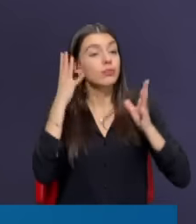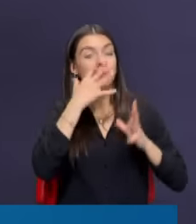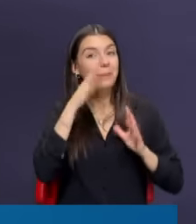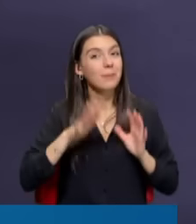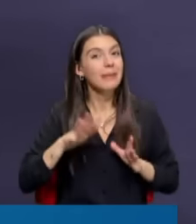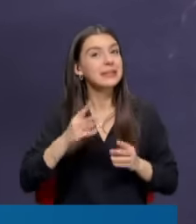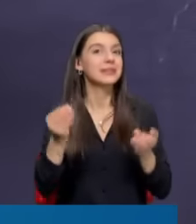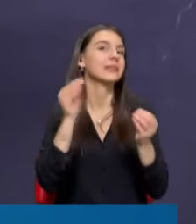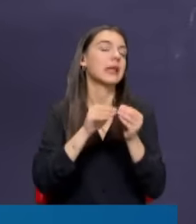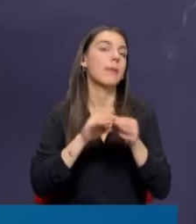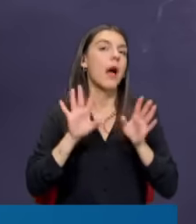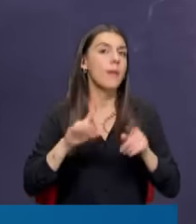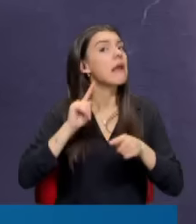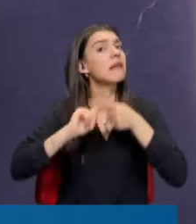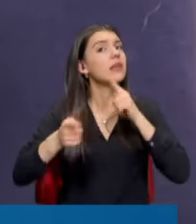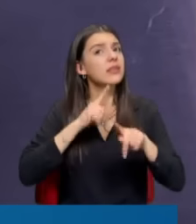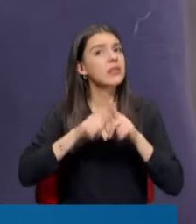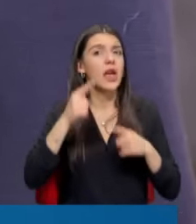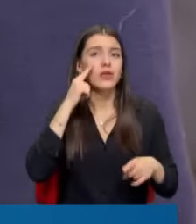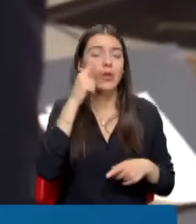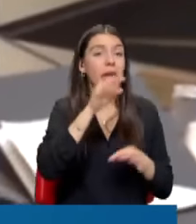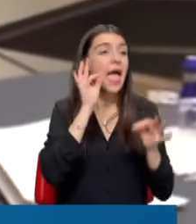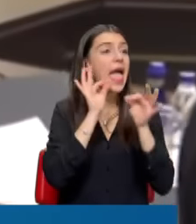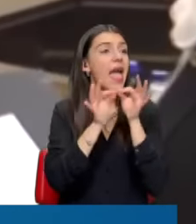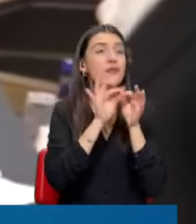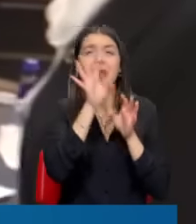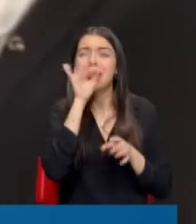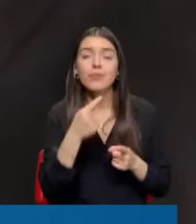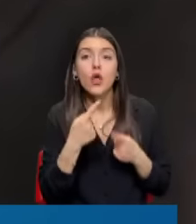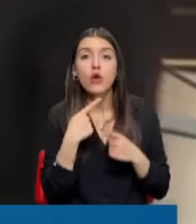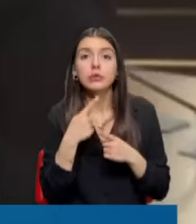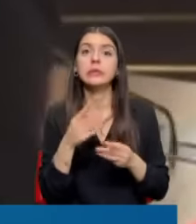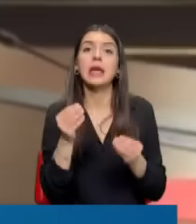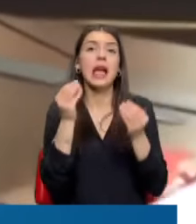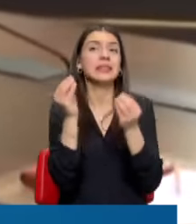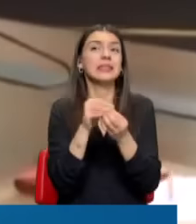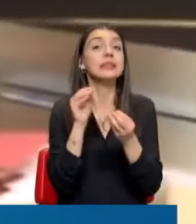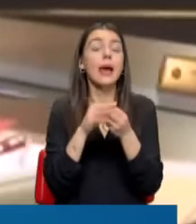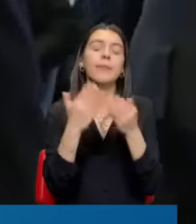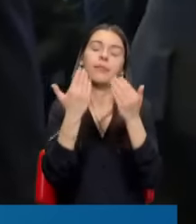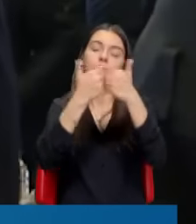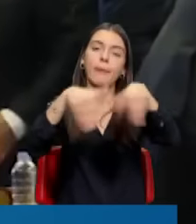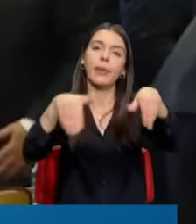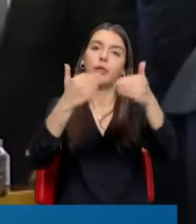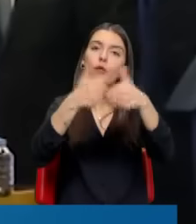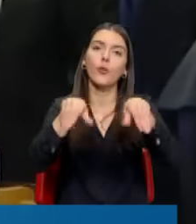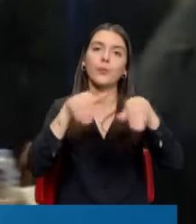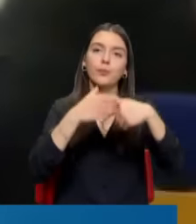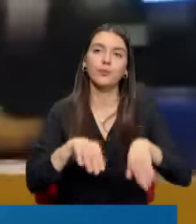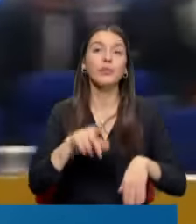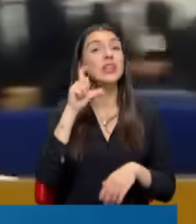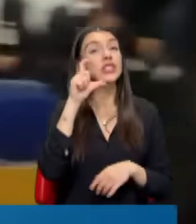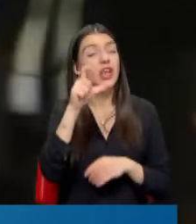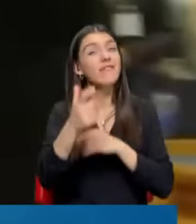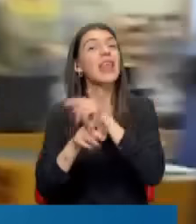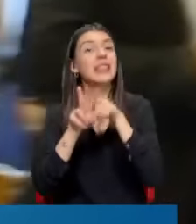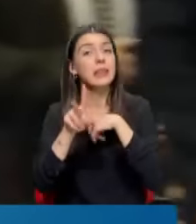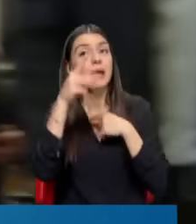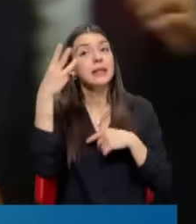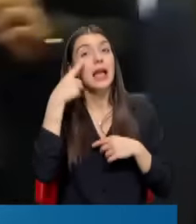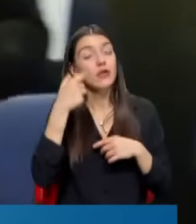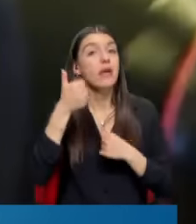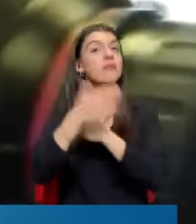Ama iktidar cephesinden, ekonomi yönetiminden kim konuşsa ek zamma kapıyı kapatıyor. Cumhurbaşkanı Yardımcısı Cevdet Yılmaz da ek